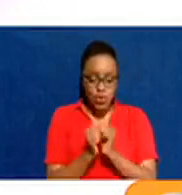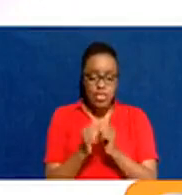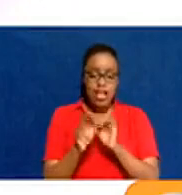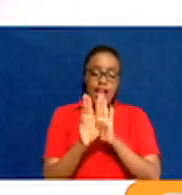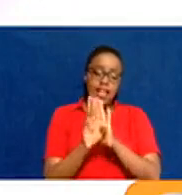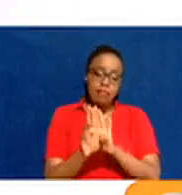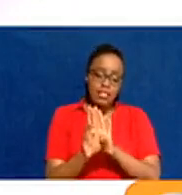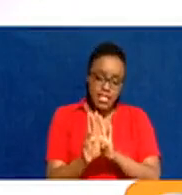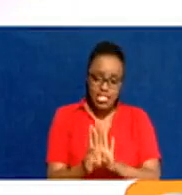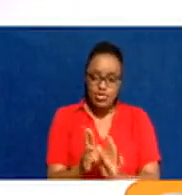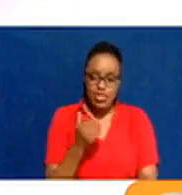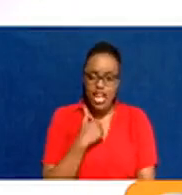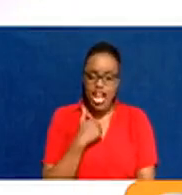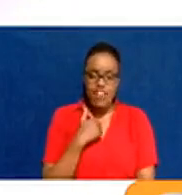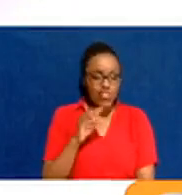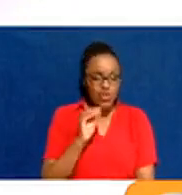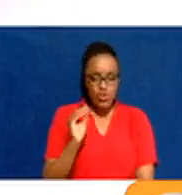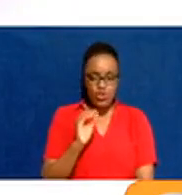representation.